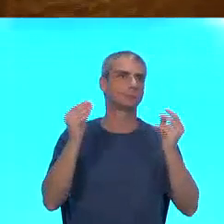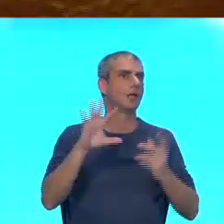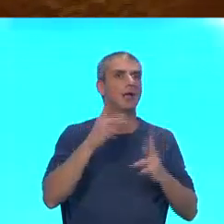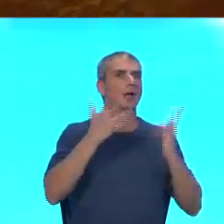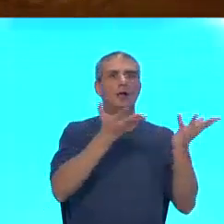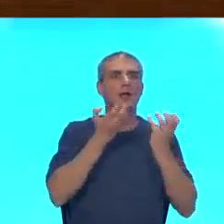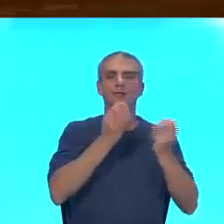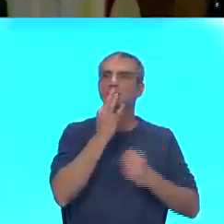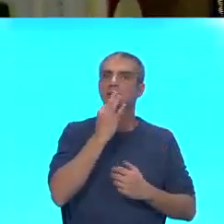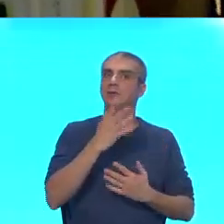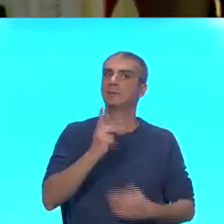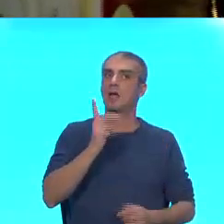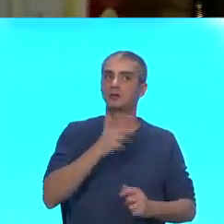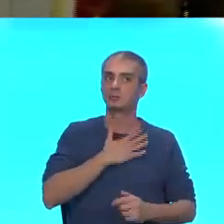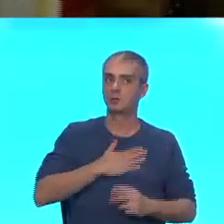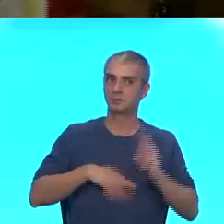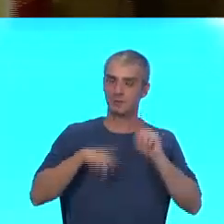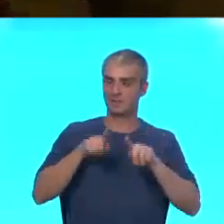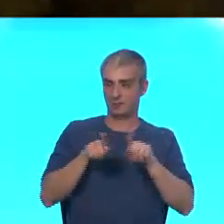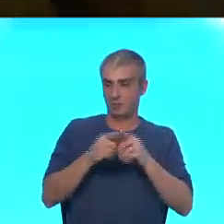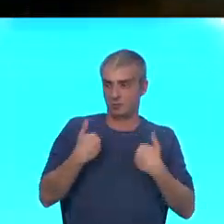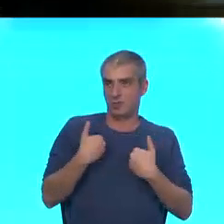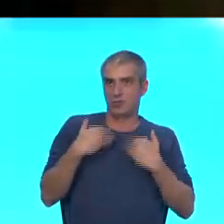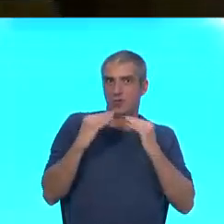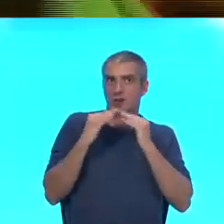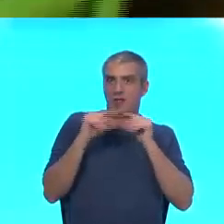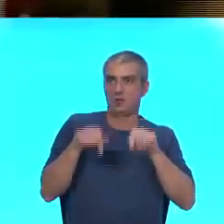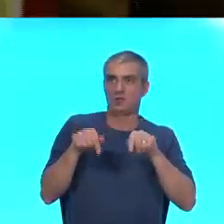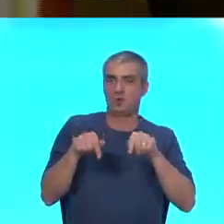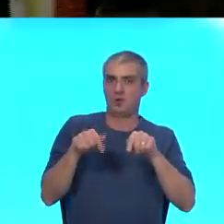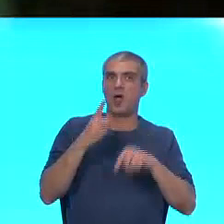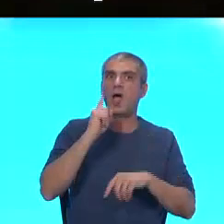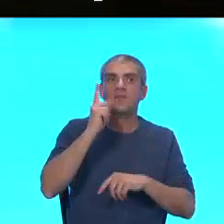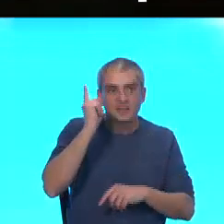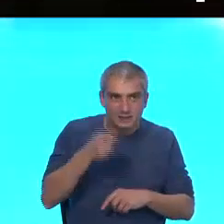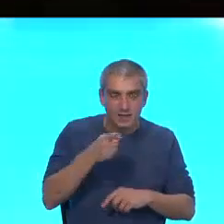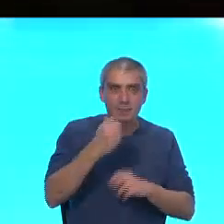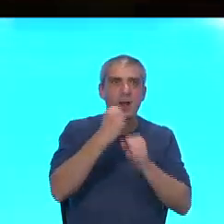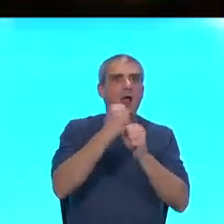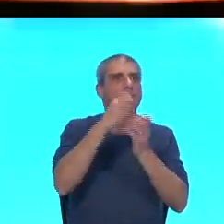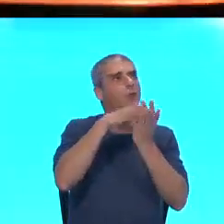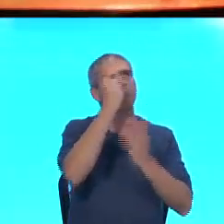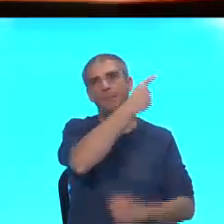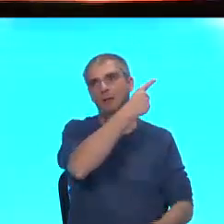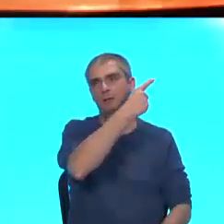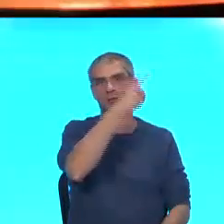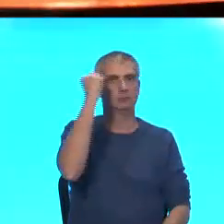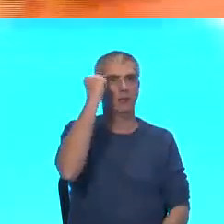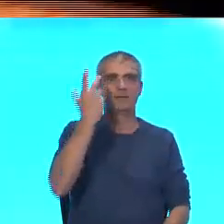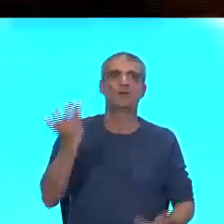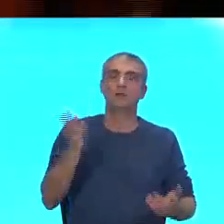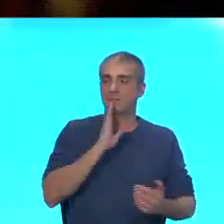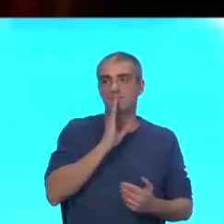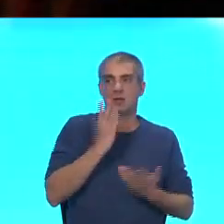צעירי? אנשים רוצים לפעמים, כמונו, לגור כאן, אבל צריכים ללכת לעבוד במרכז. אז זה